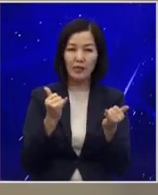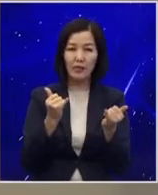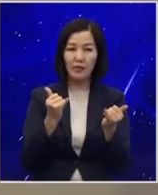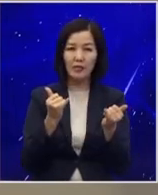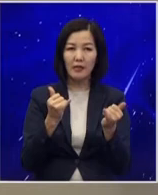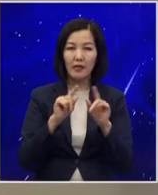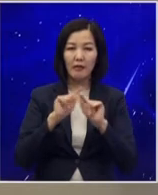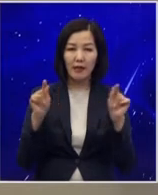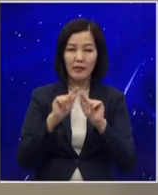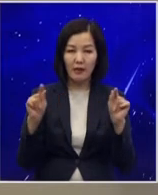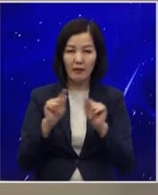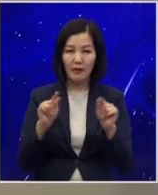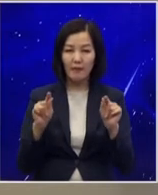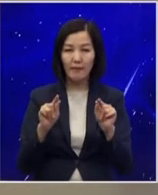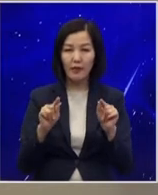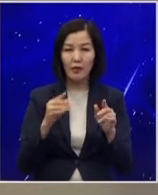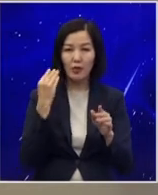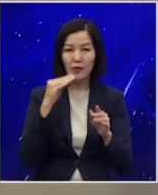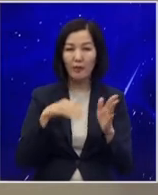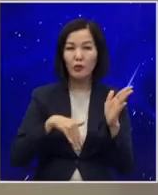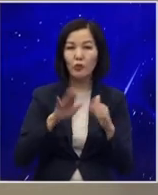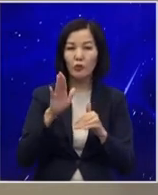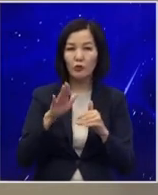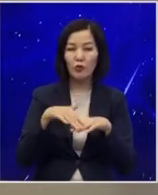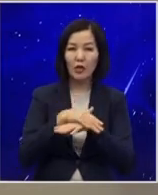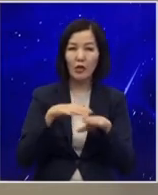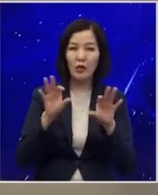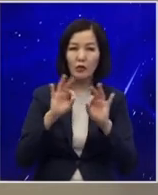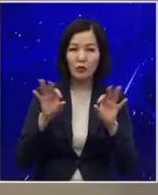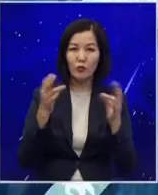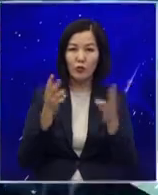қызметтердің насихаттап, соның сапасын көтеріп, соны халыққа жеткізу.